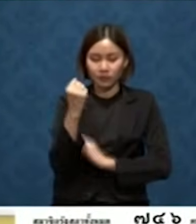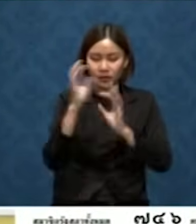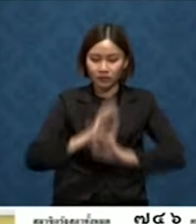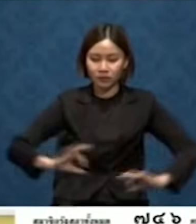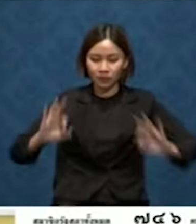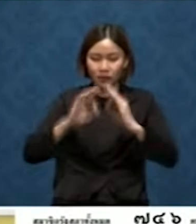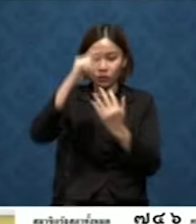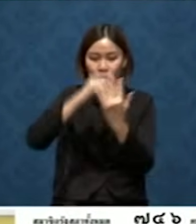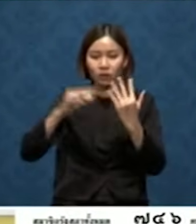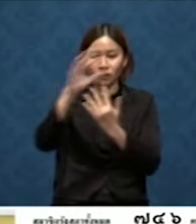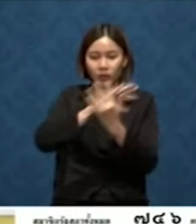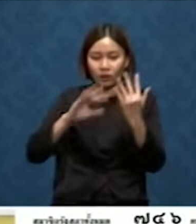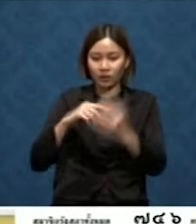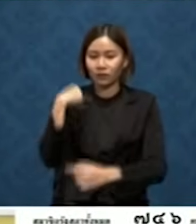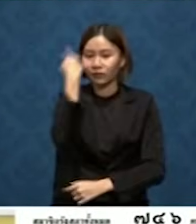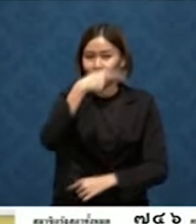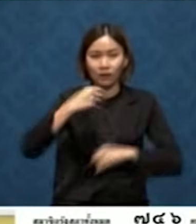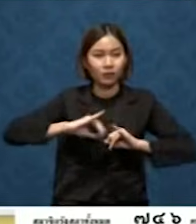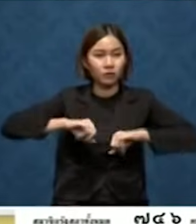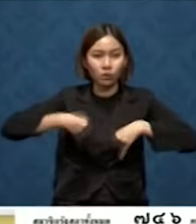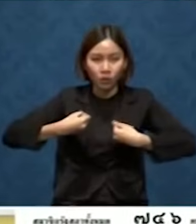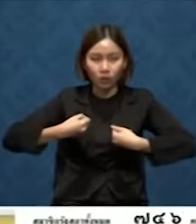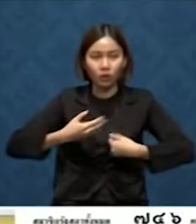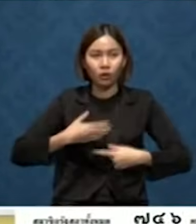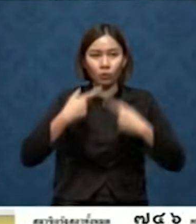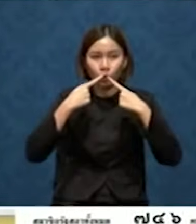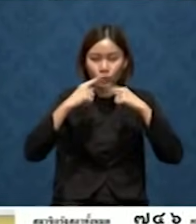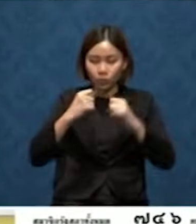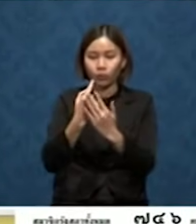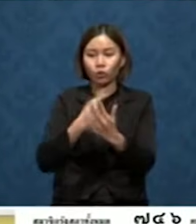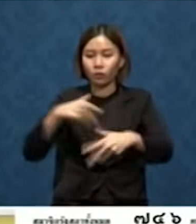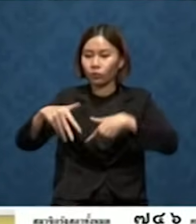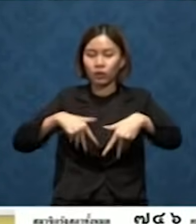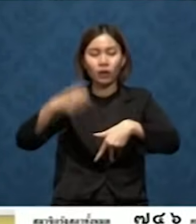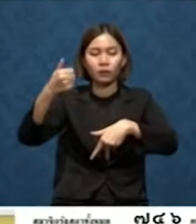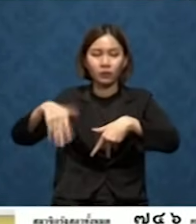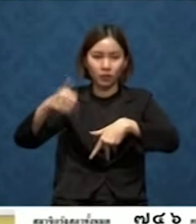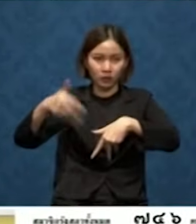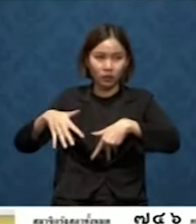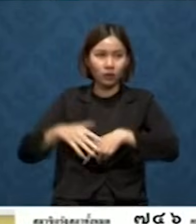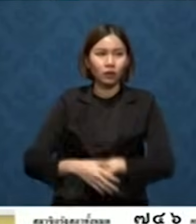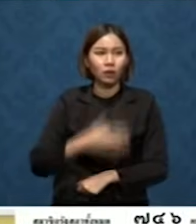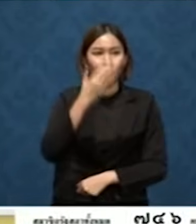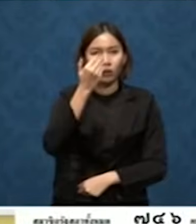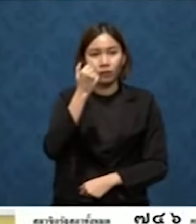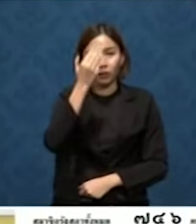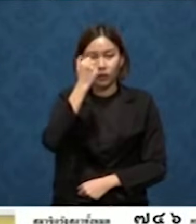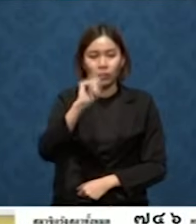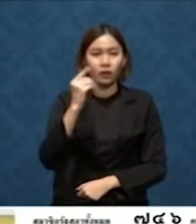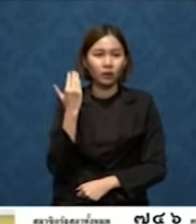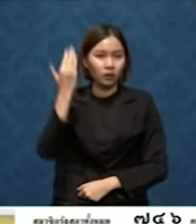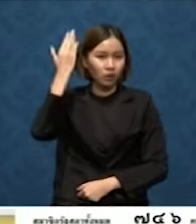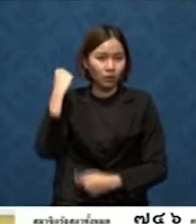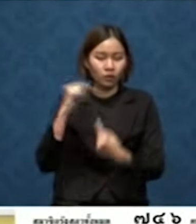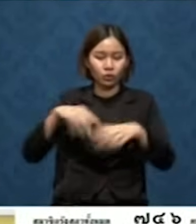ประเทศนี้เป็นของใครผมคงตอบแทนพี่น้องประชาชนแต่ละคนไม่ได้นะครับว่าเหตุการณ์ที่ผ่านมาที่นำ